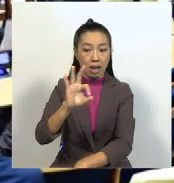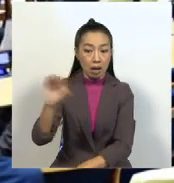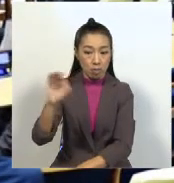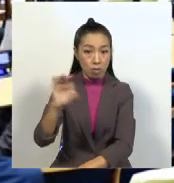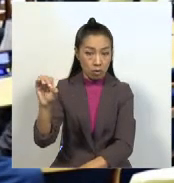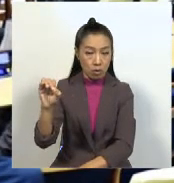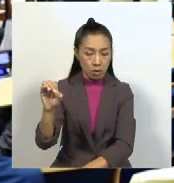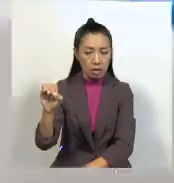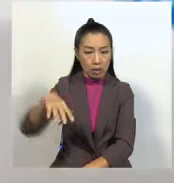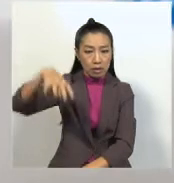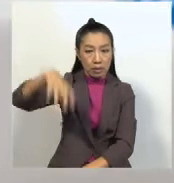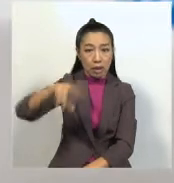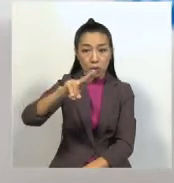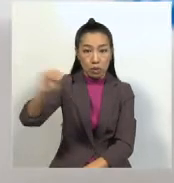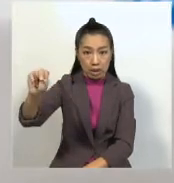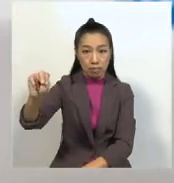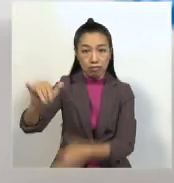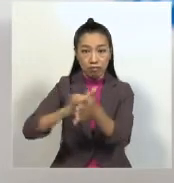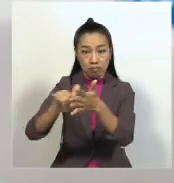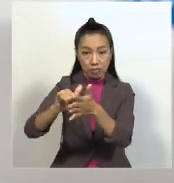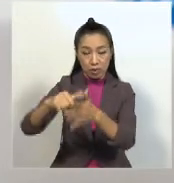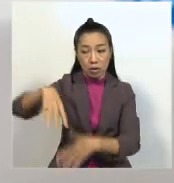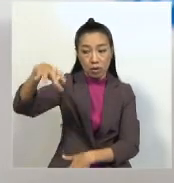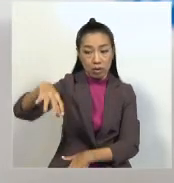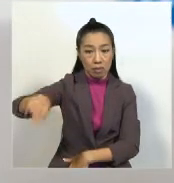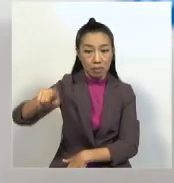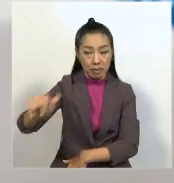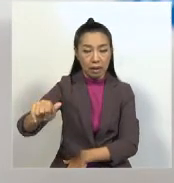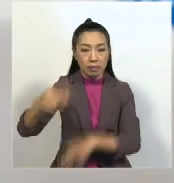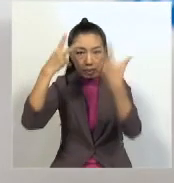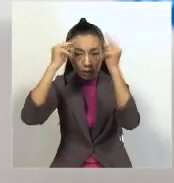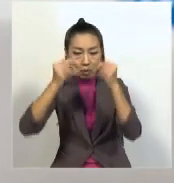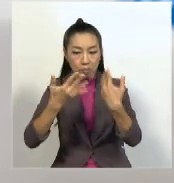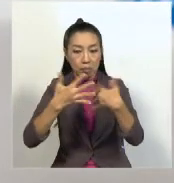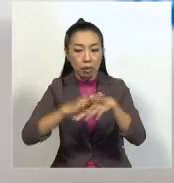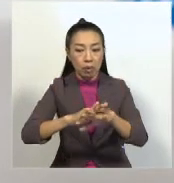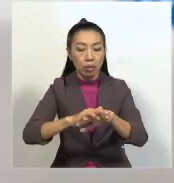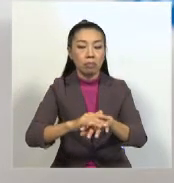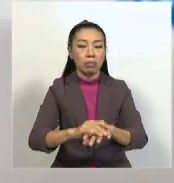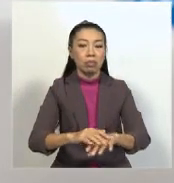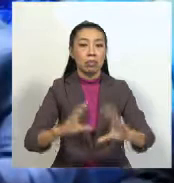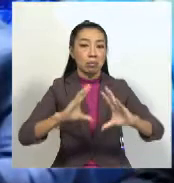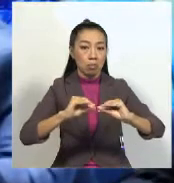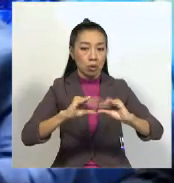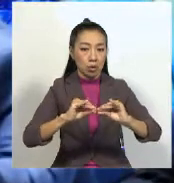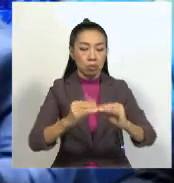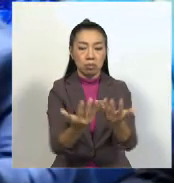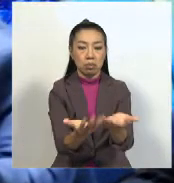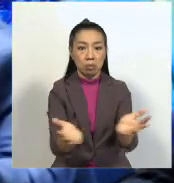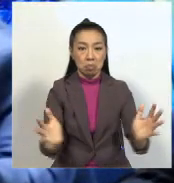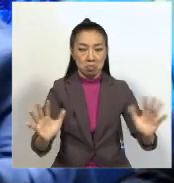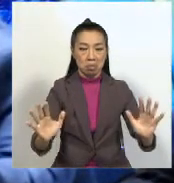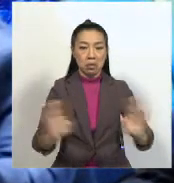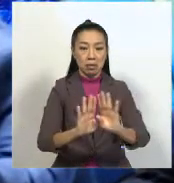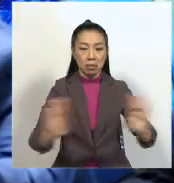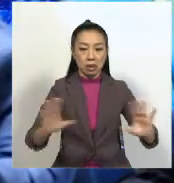าตินครนิวยอร์กสหรัฐอเมริกาค่ะพลเอกประยุทธ์จันทร์โอชานายกรัฐมนตรีเข้าร่วมพิธีเปิดการประชุมเต็มคณะระดับสูงว่าด้วย